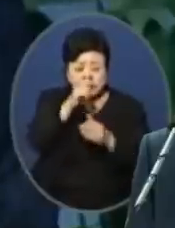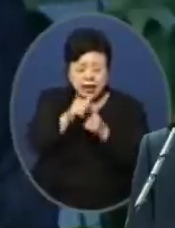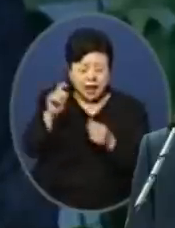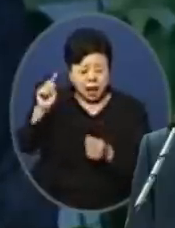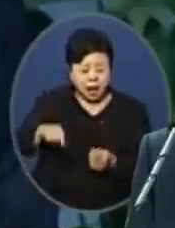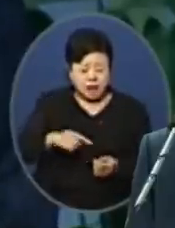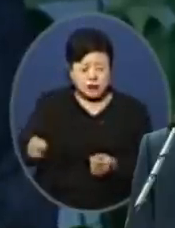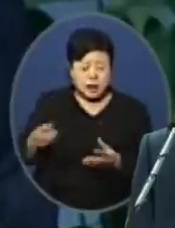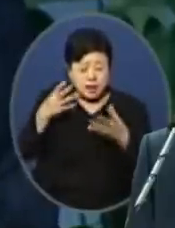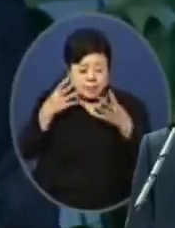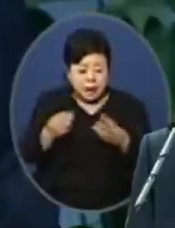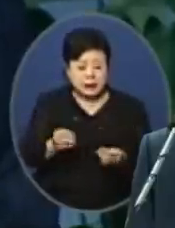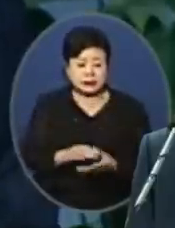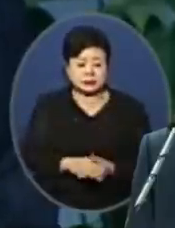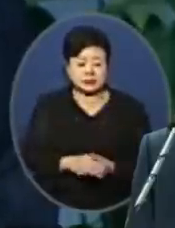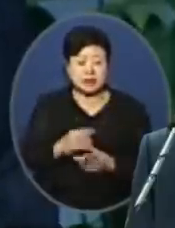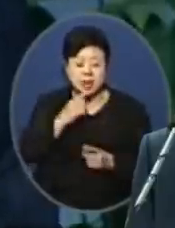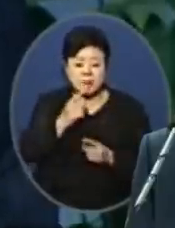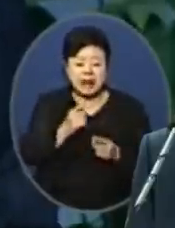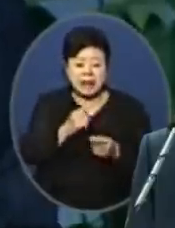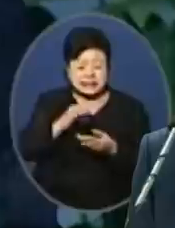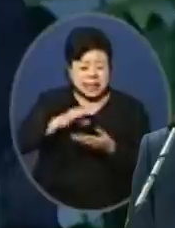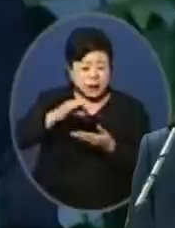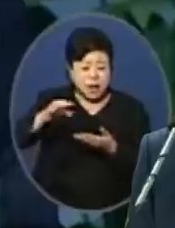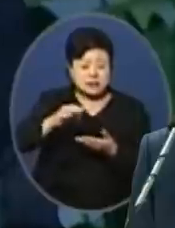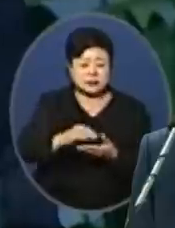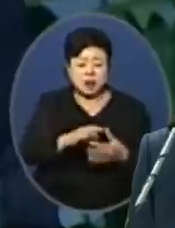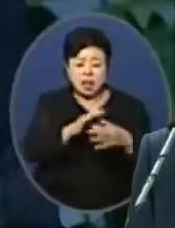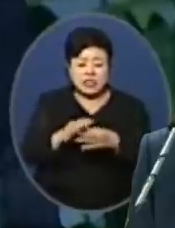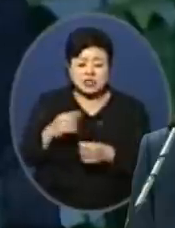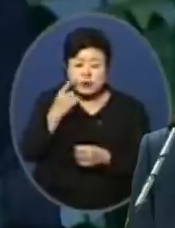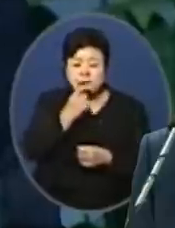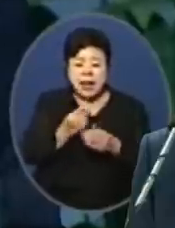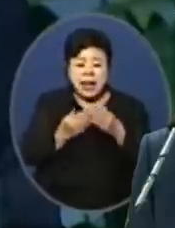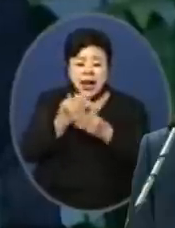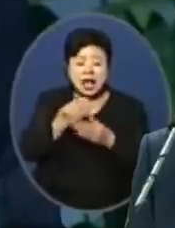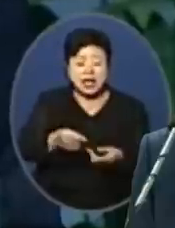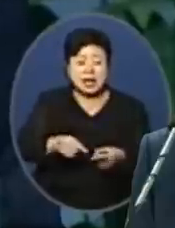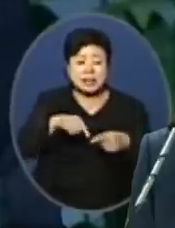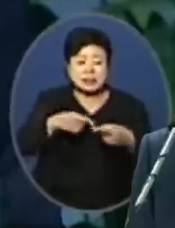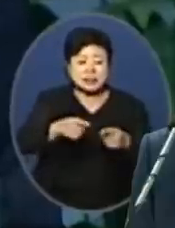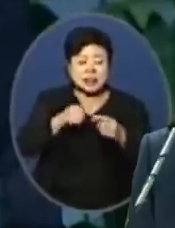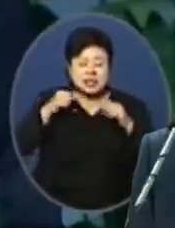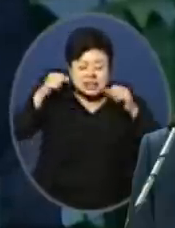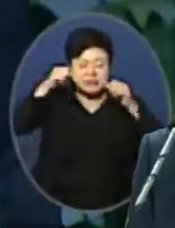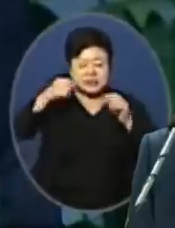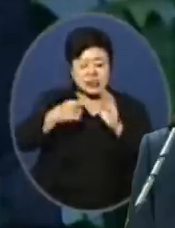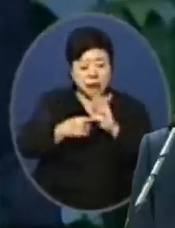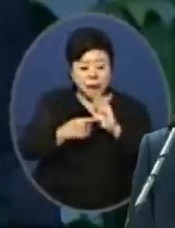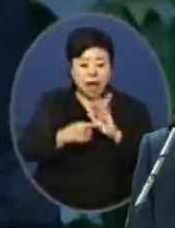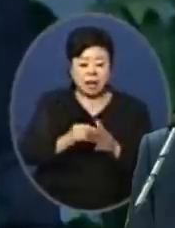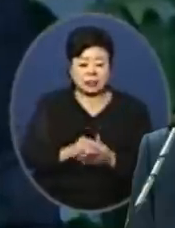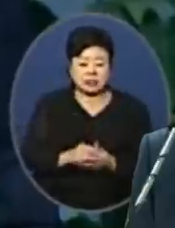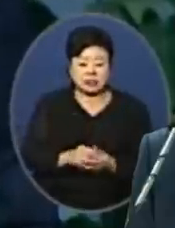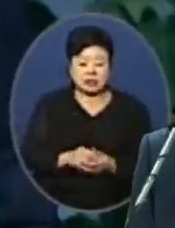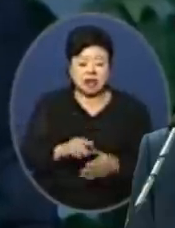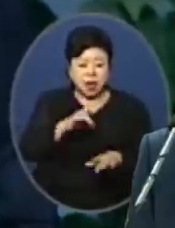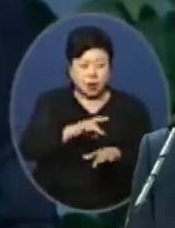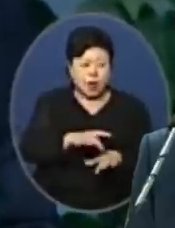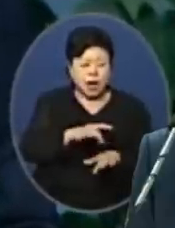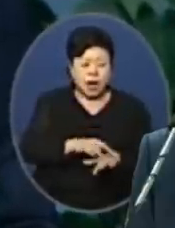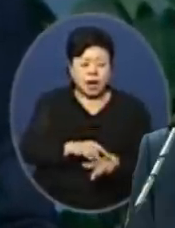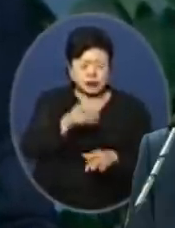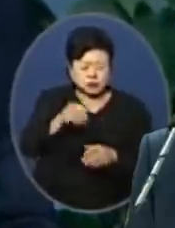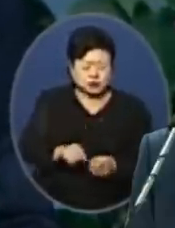하루에 수천 번 이 말을 하면 계속해서 이 말씀이 들어가서 운동력을 나타내어서 관절과